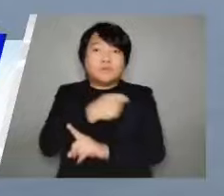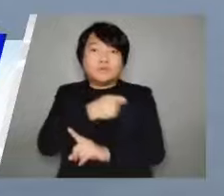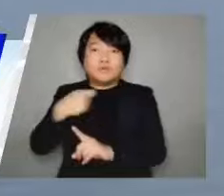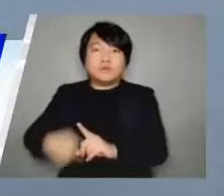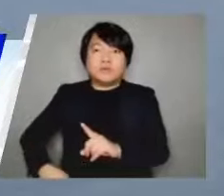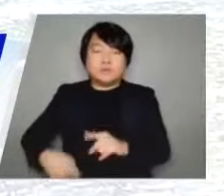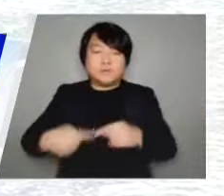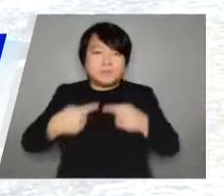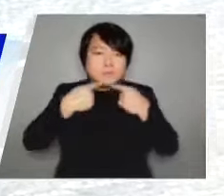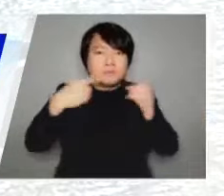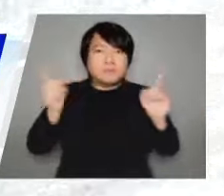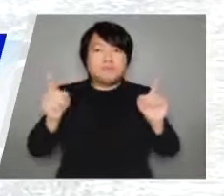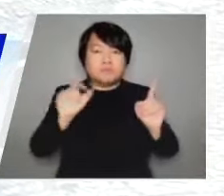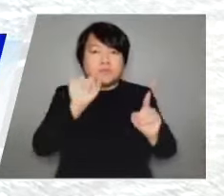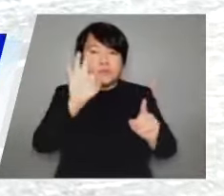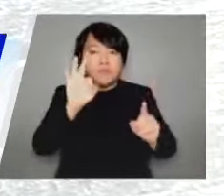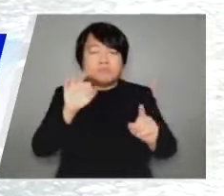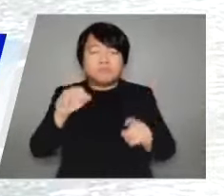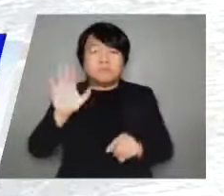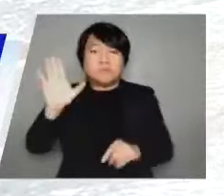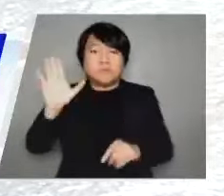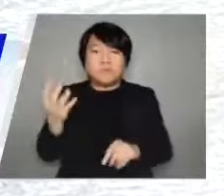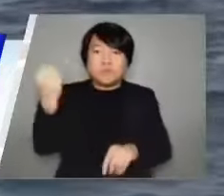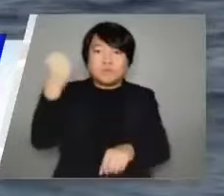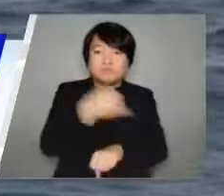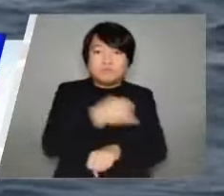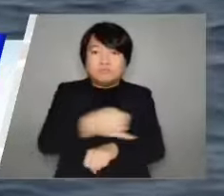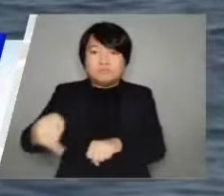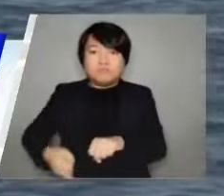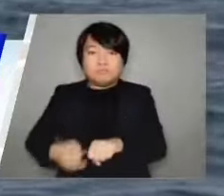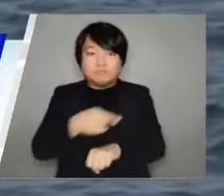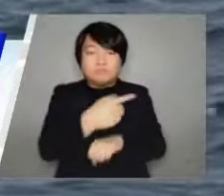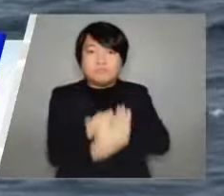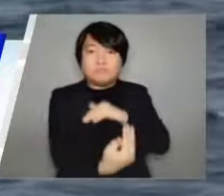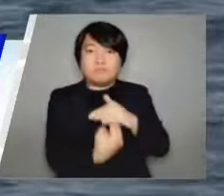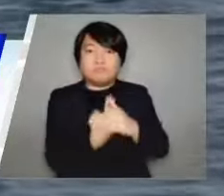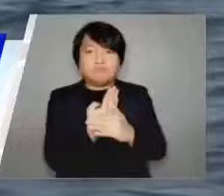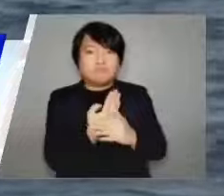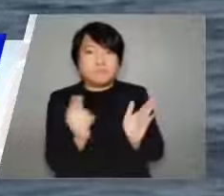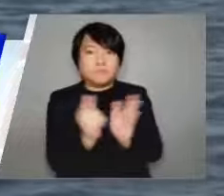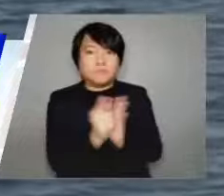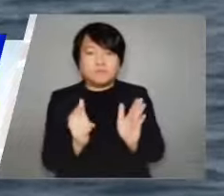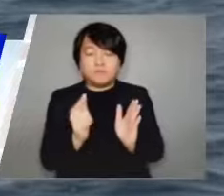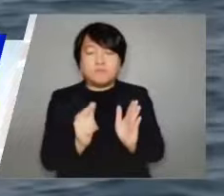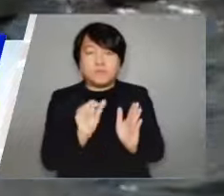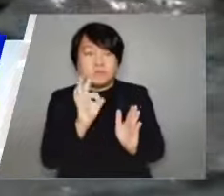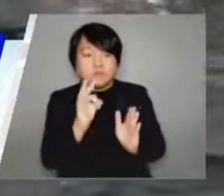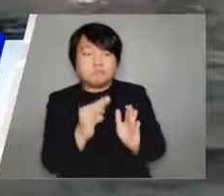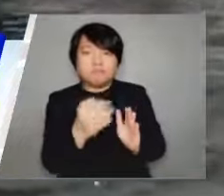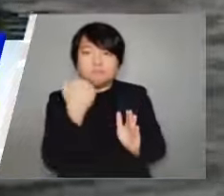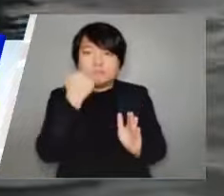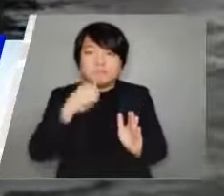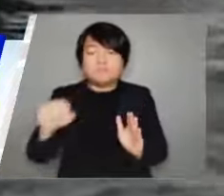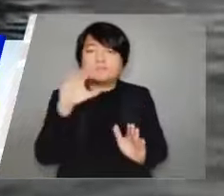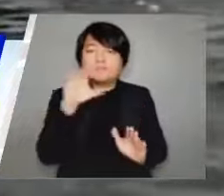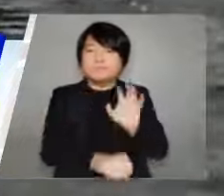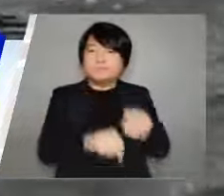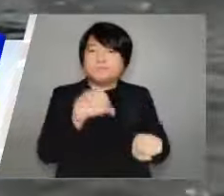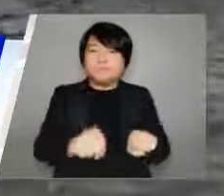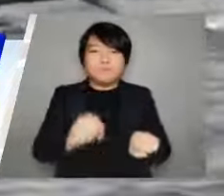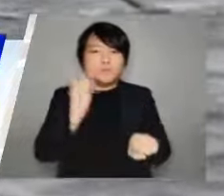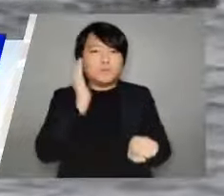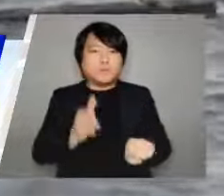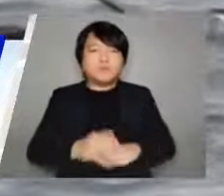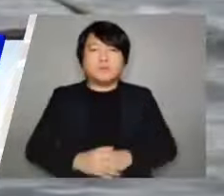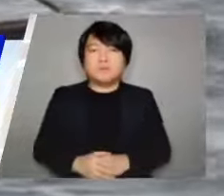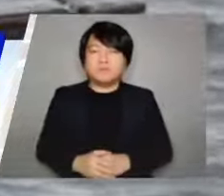mangingisda na tatawid sa mga inaangking katubigan ng China. Kabilang na ang bahagi kung nasaan ang Bajo de Masinloc na hindi lamang nasa loob ng